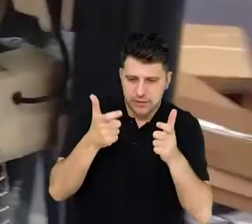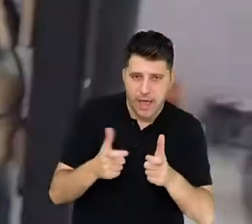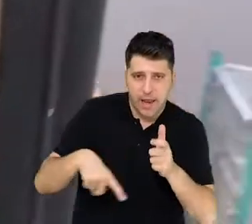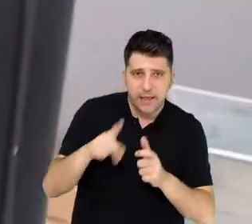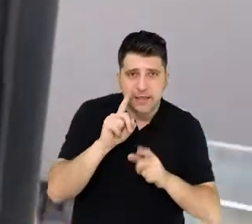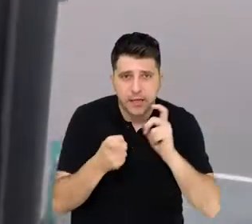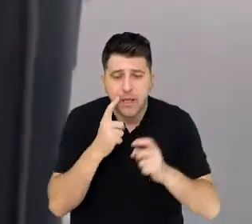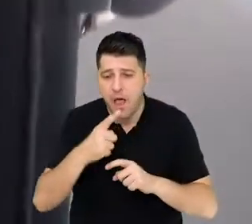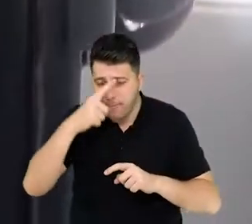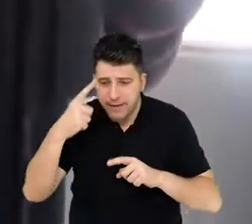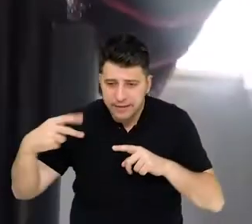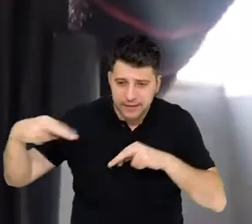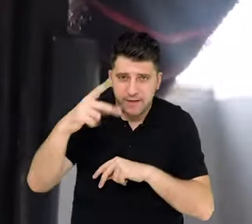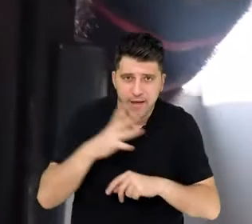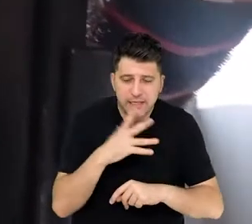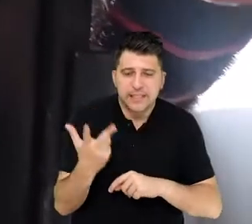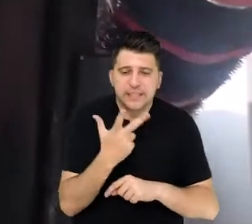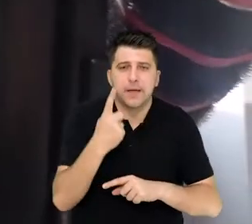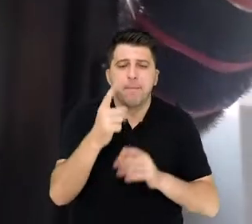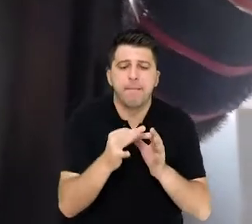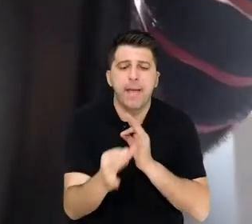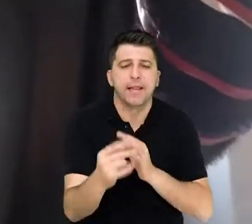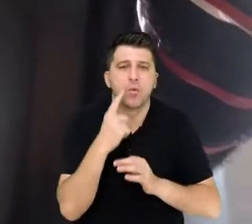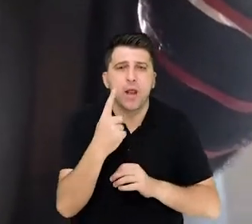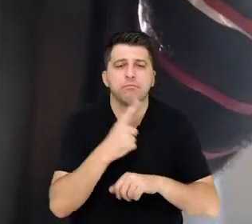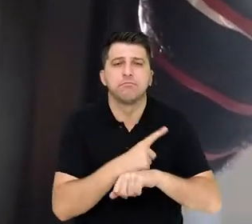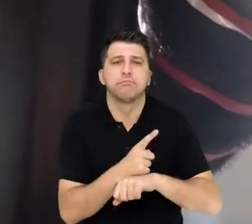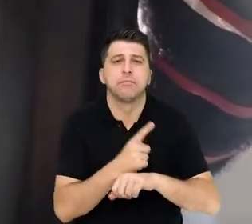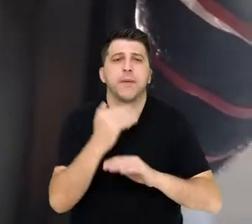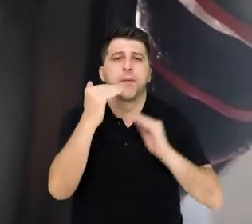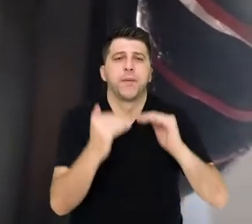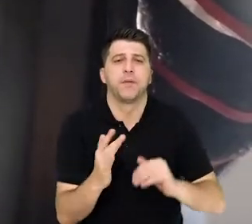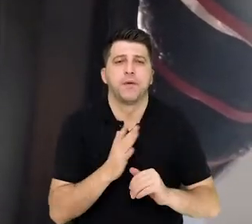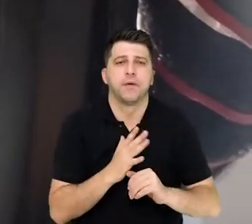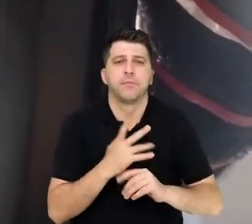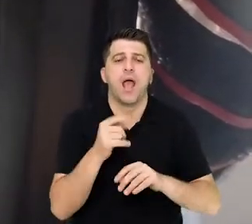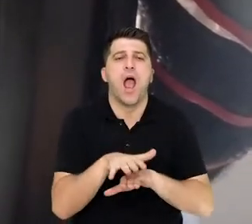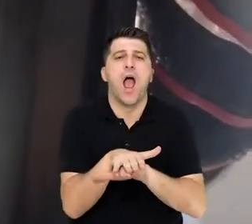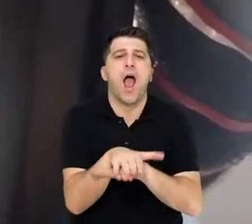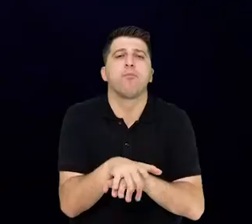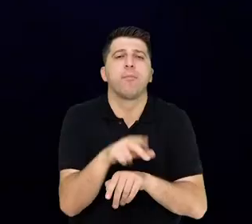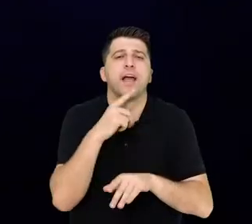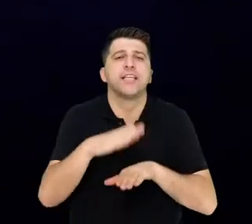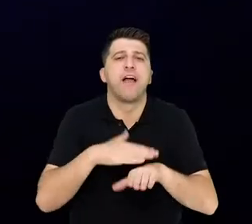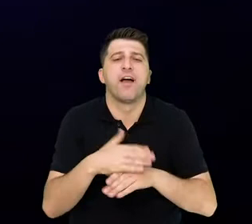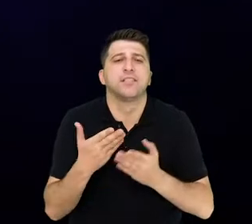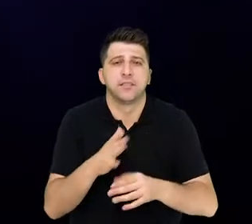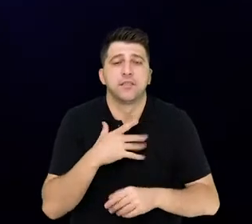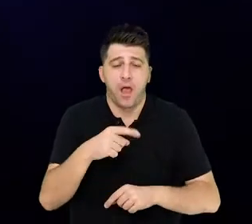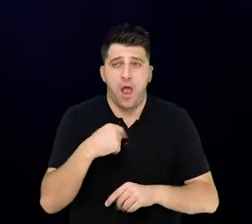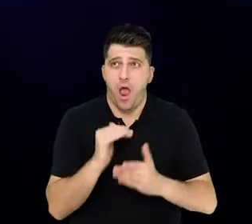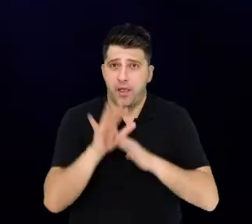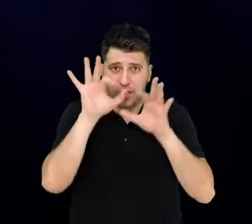yaparak, ihlal durumunda forkliftin hızını 1 metre bölü saniye kadar düşürerek kaplumbağa moduna geçirmektedir. Hayata